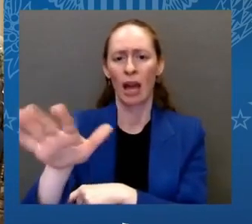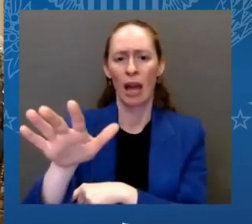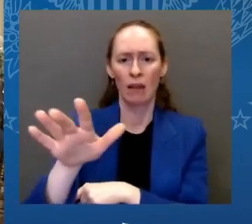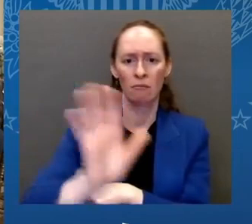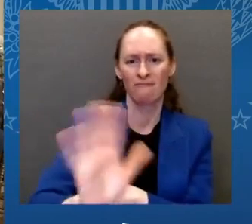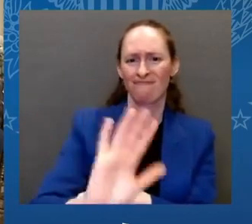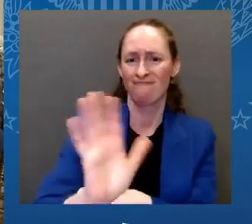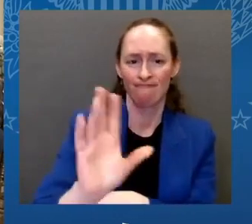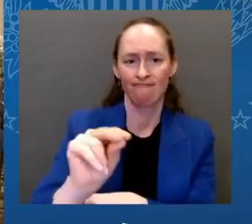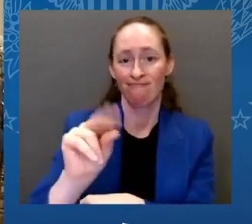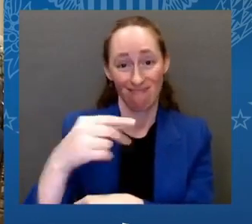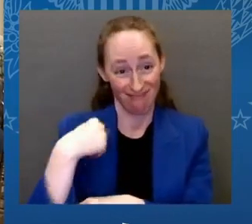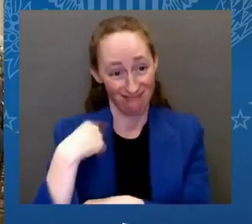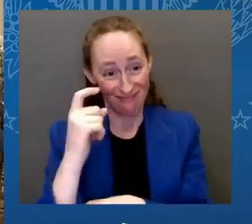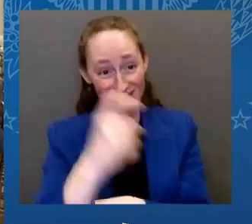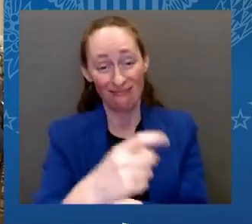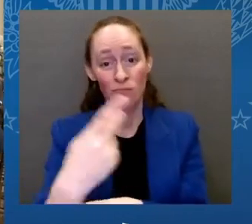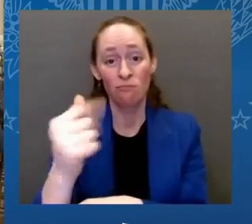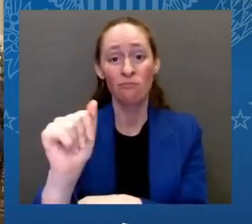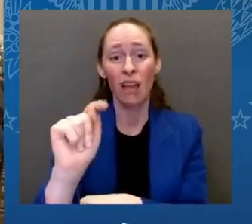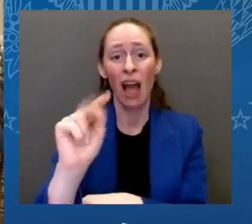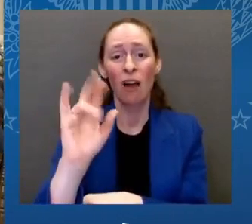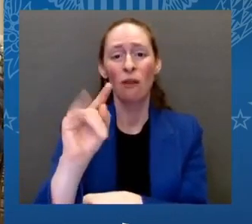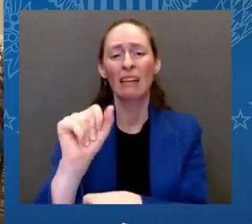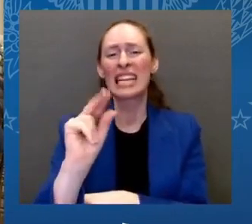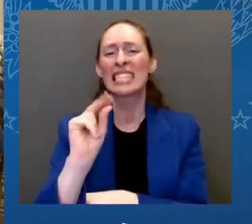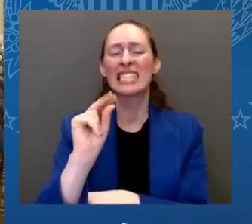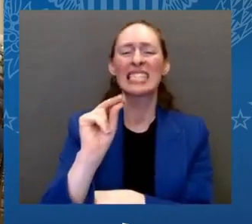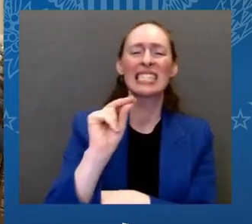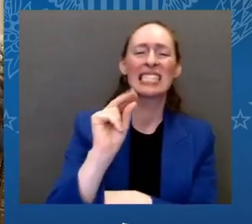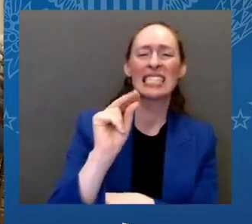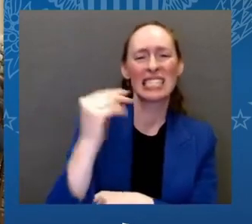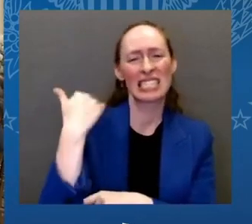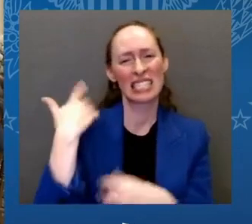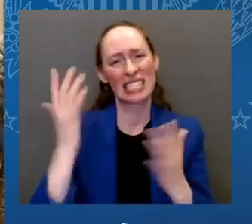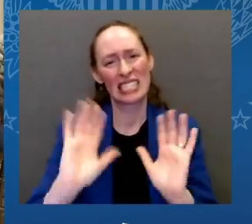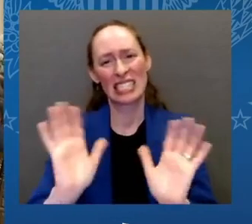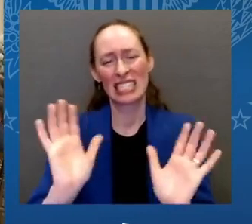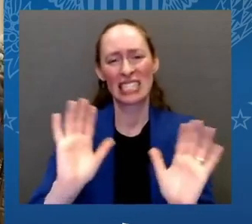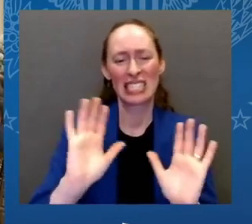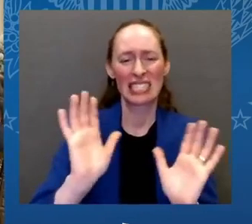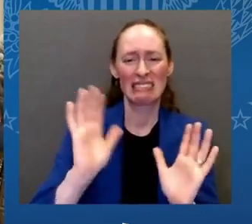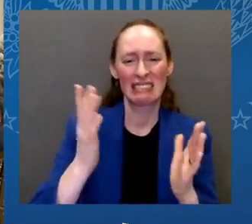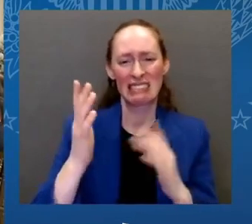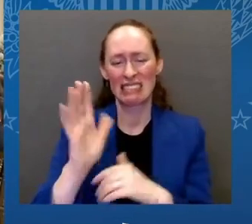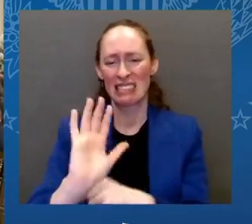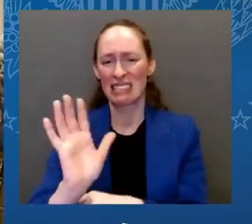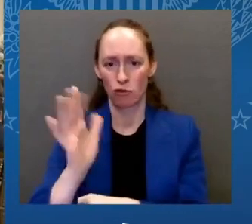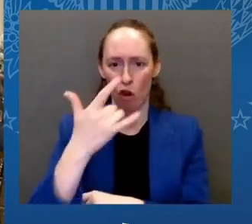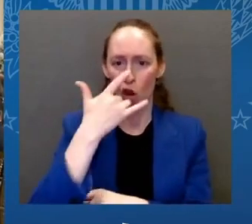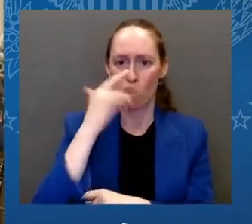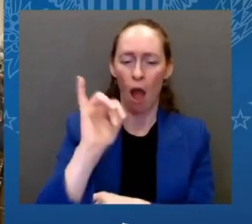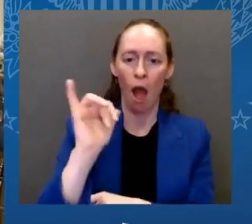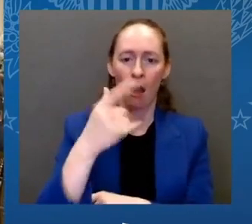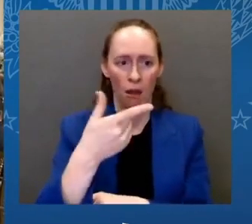не отримає патріотів. А тепер це сталося поза мріями про